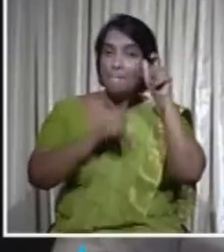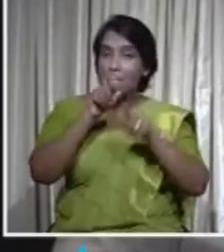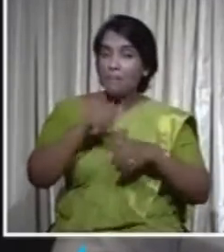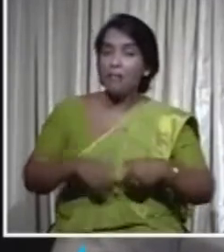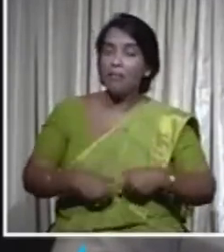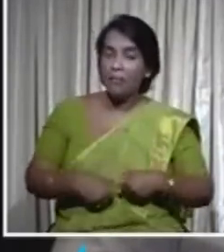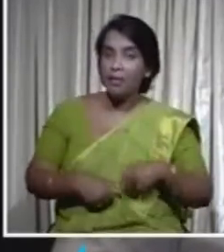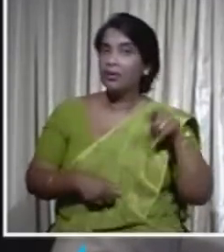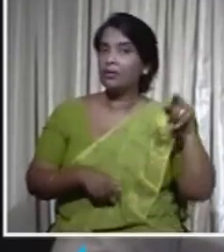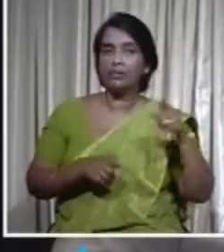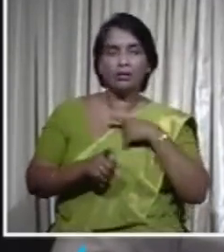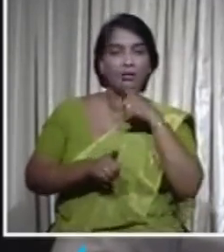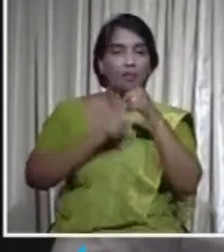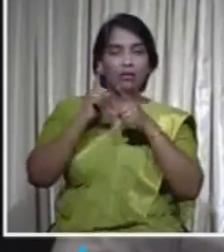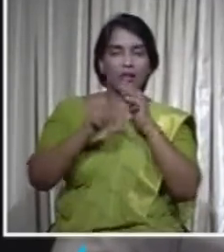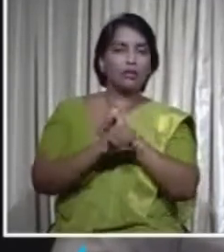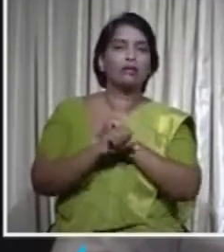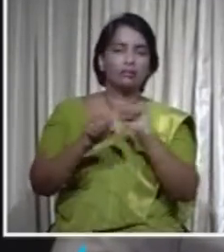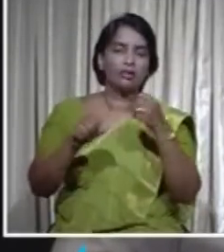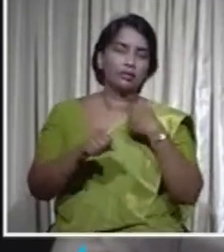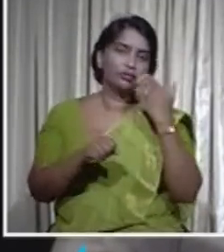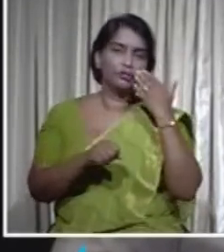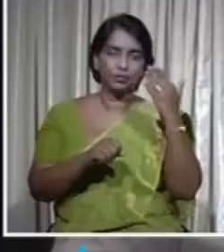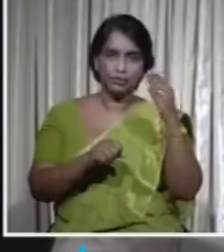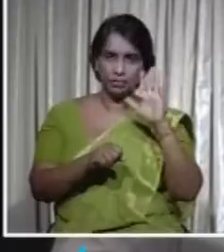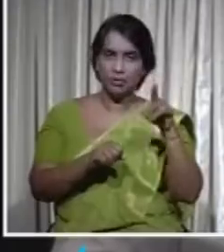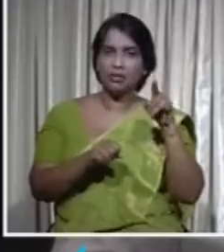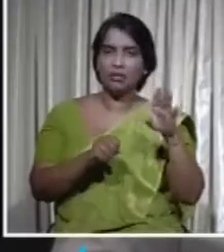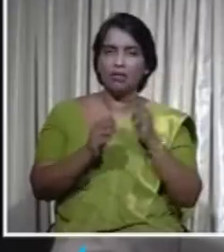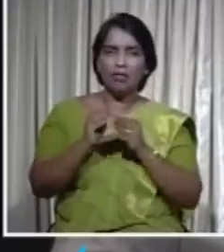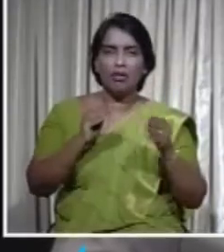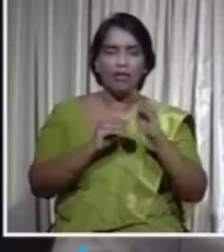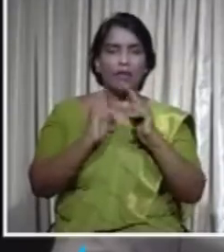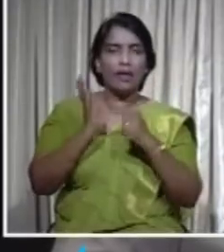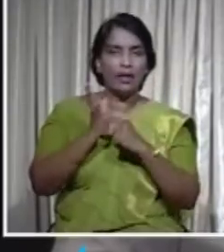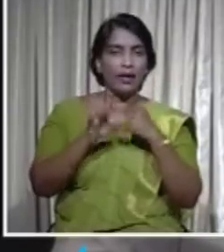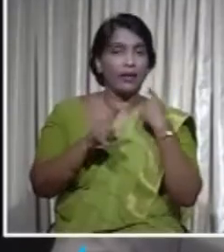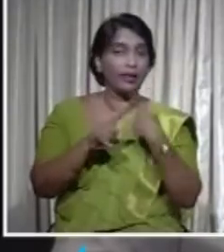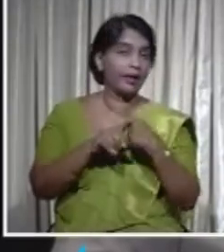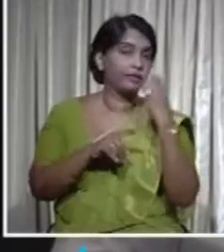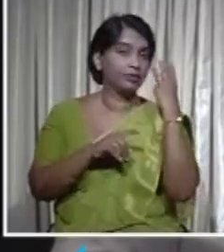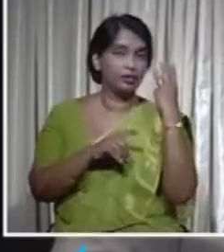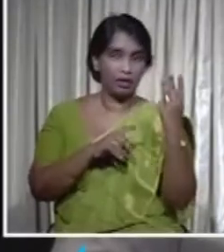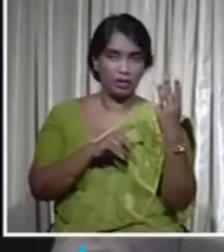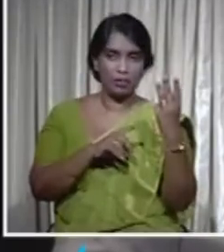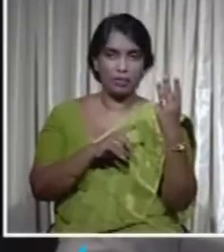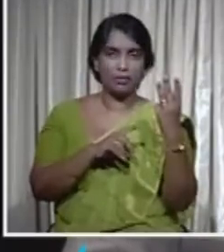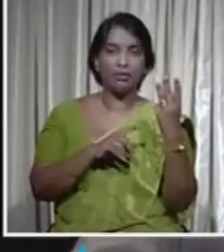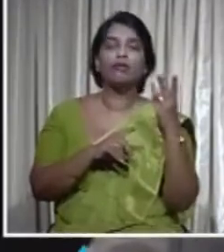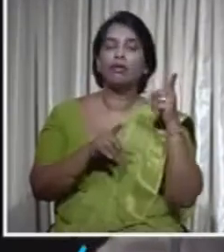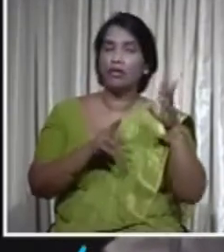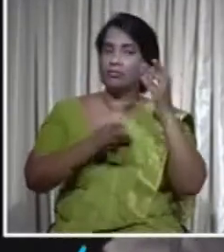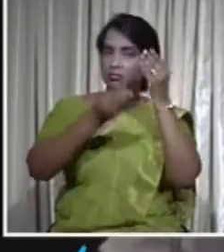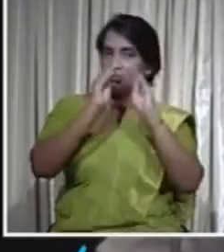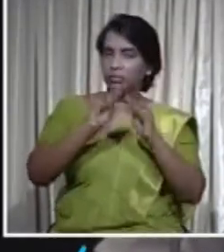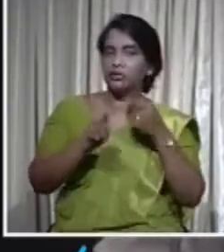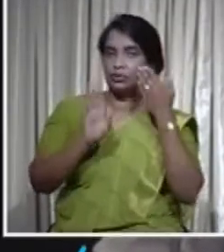சான்றாக அமைகின்றன என்று ஐக்கிய மக்கள் சக்தியின் நாடாளுமன்ற உறுப்பினர் ரோகிணி குமாரி விஜயரத்ன